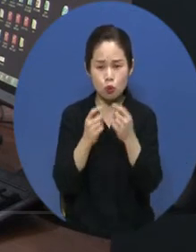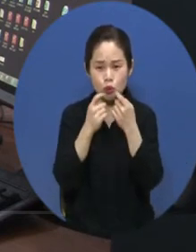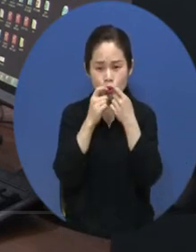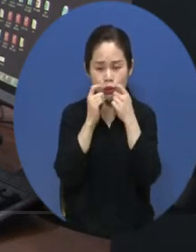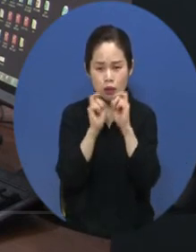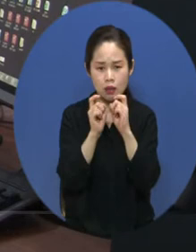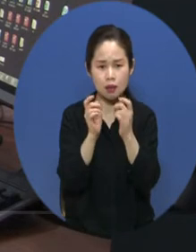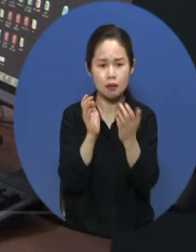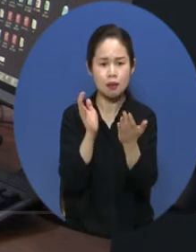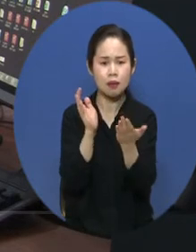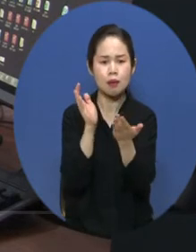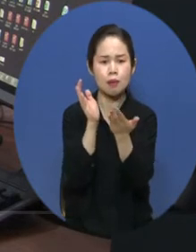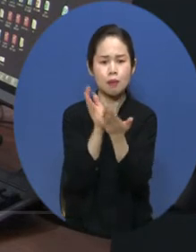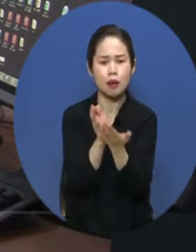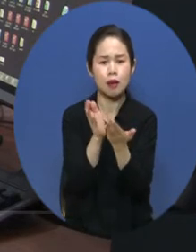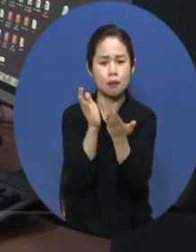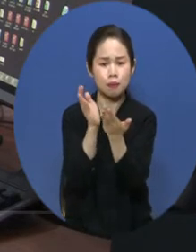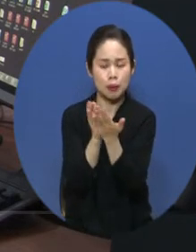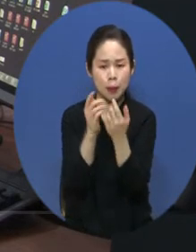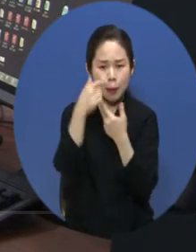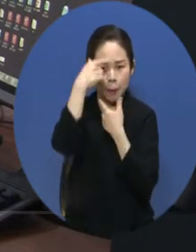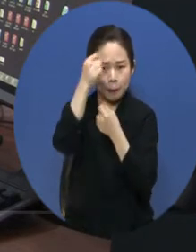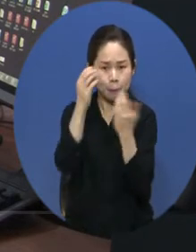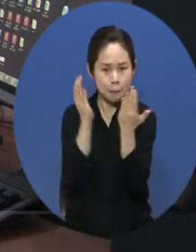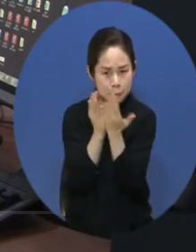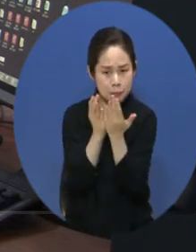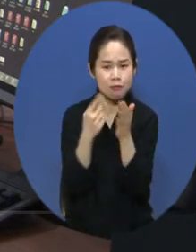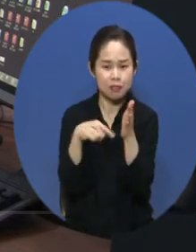맞는 보조기구를 제작하기 위해 노력하고 있습니다.